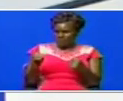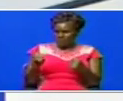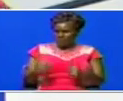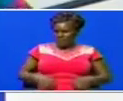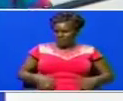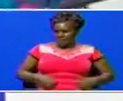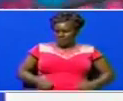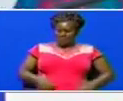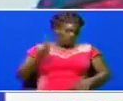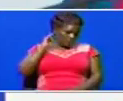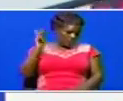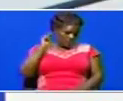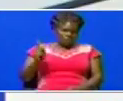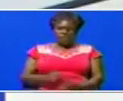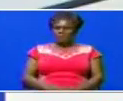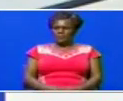Kisi,